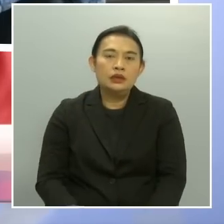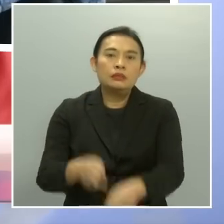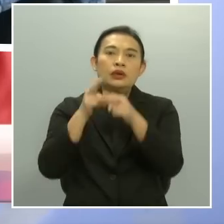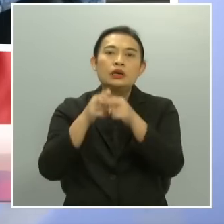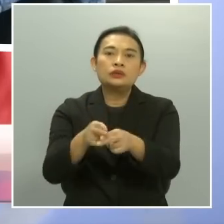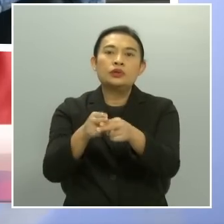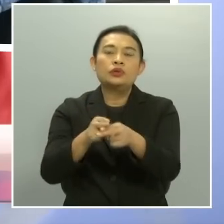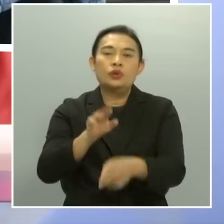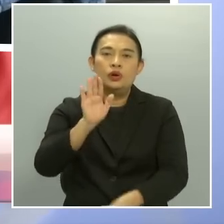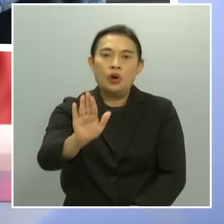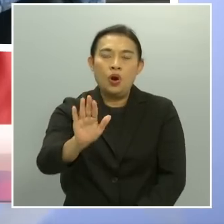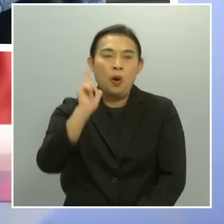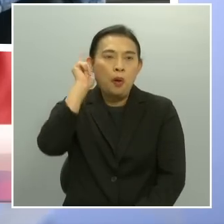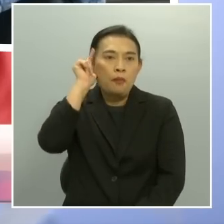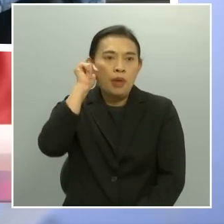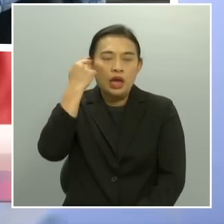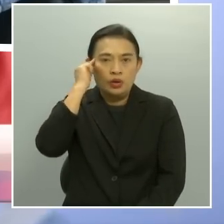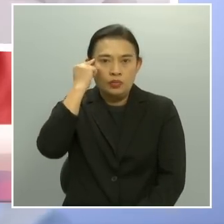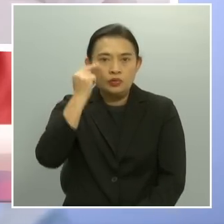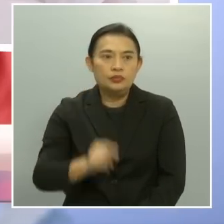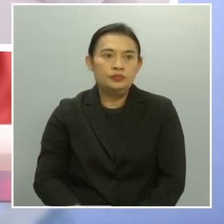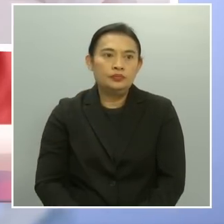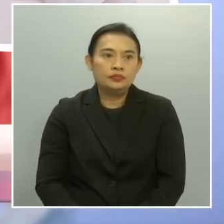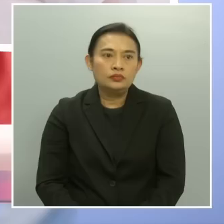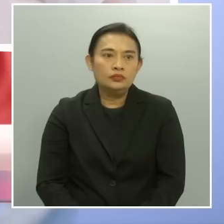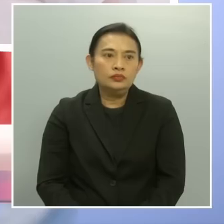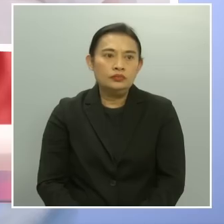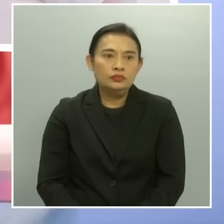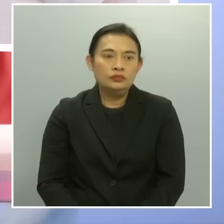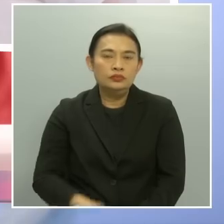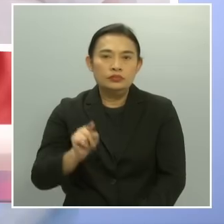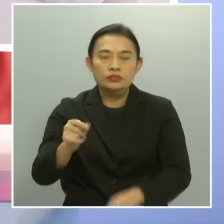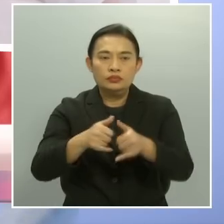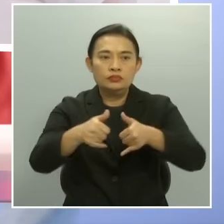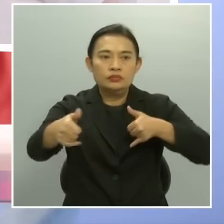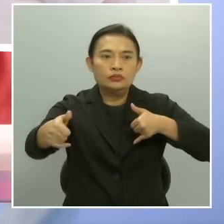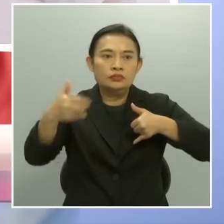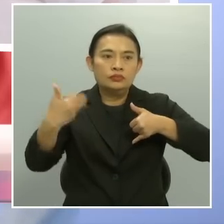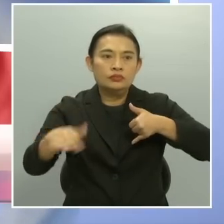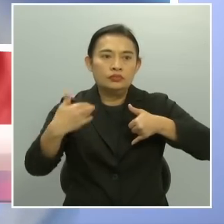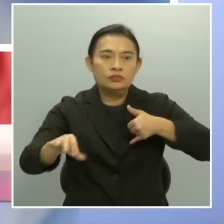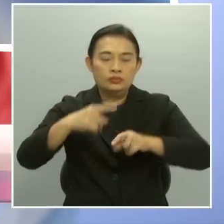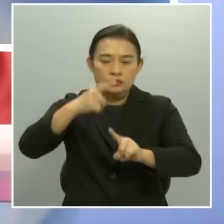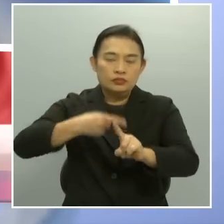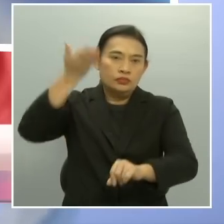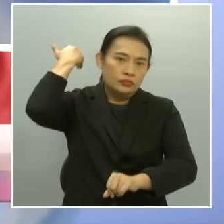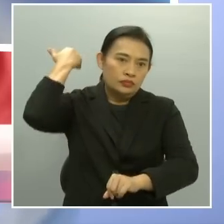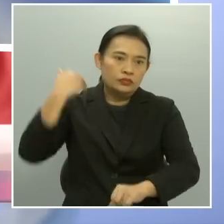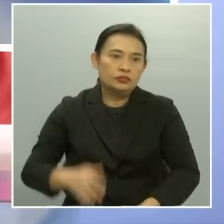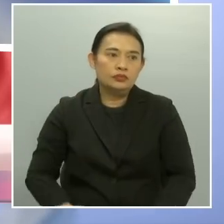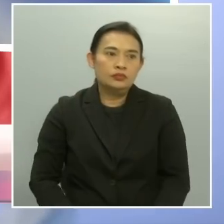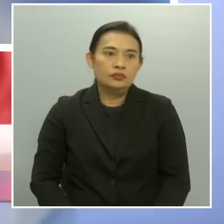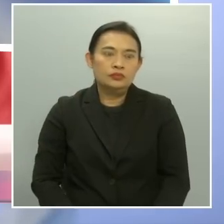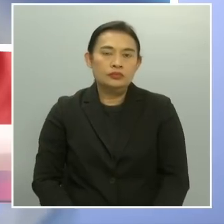ของเขาซึ่งแม่ก็ไม่ทราบรายละเอียดแต่ที่แม่ทราบคือเขาห่างกันไปแล้วตั้งแต่เดือนที่แล้วนะคะ โอเคเพราะเห็นน้องล